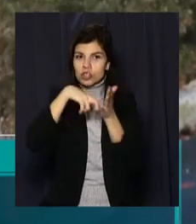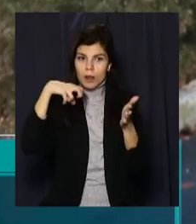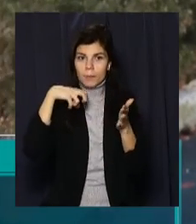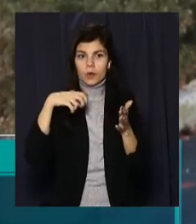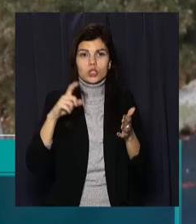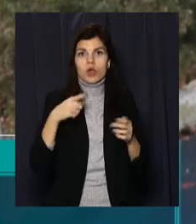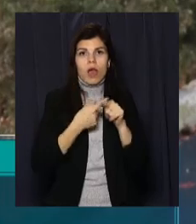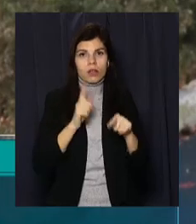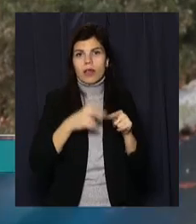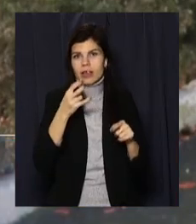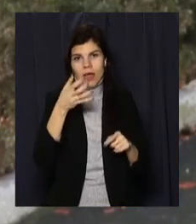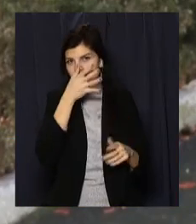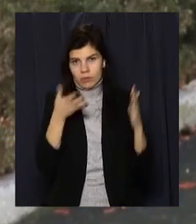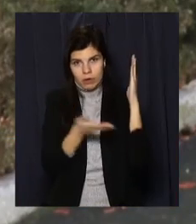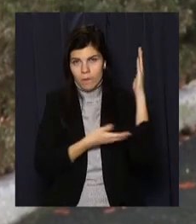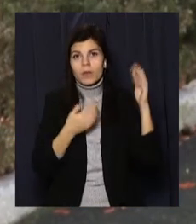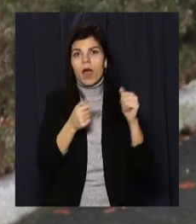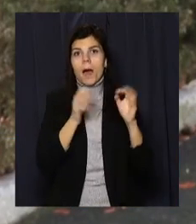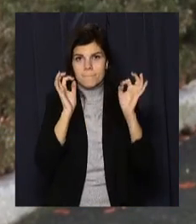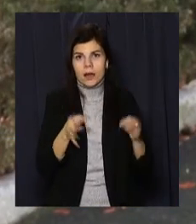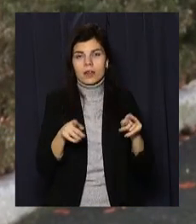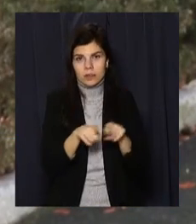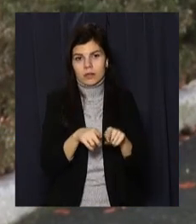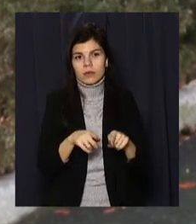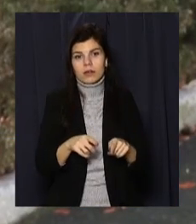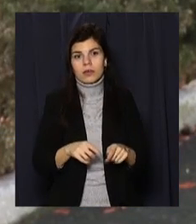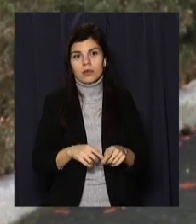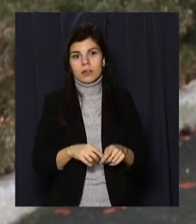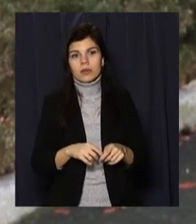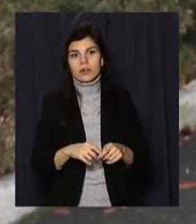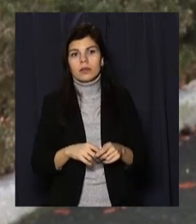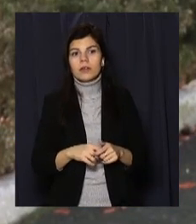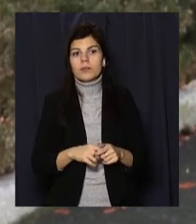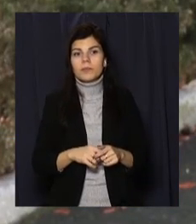на зрубаному місці, ну там краскою.